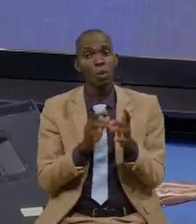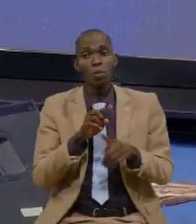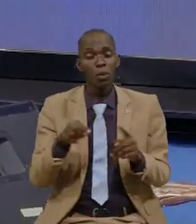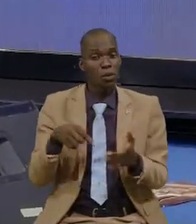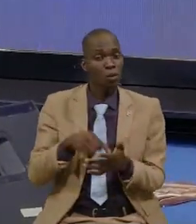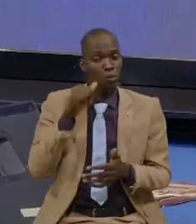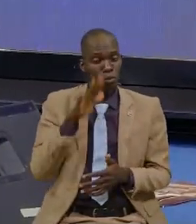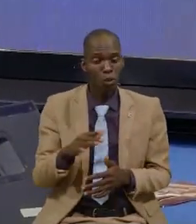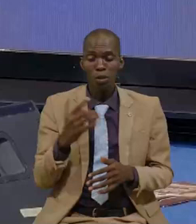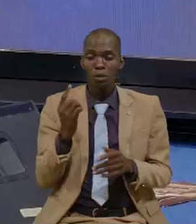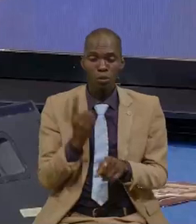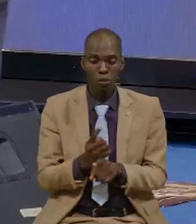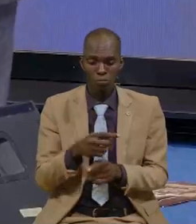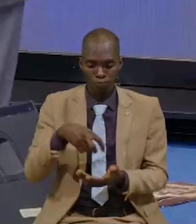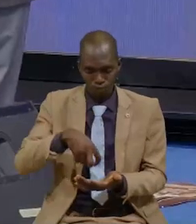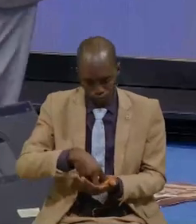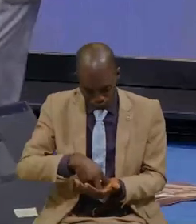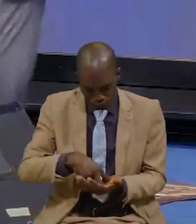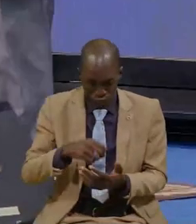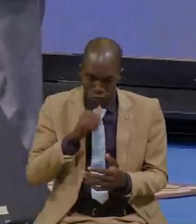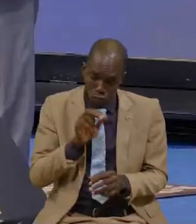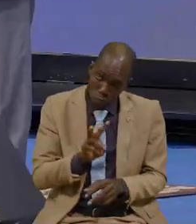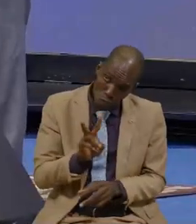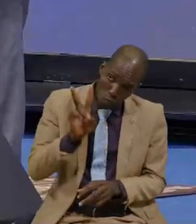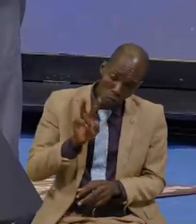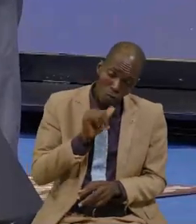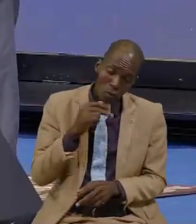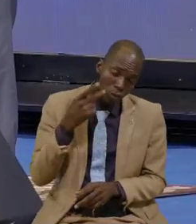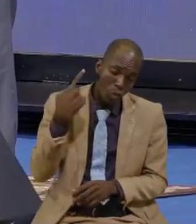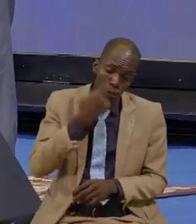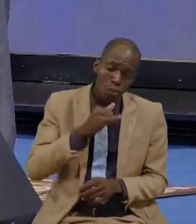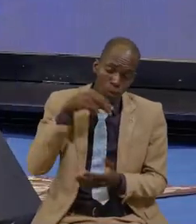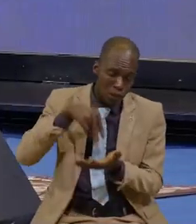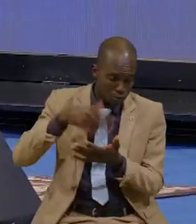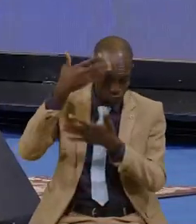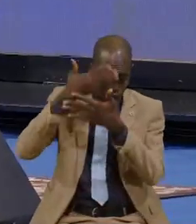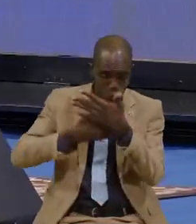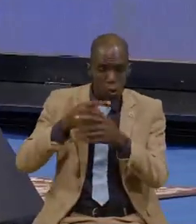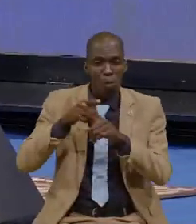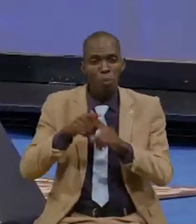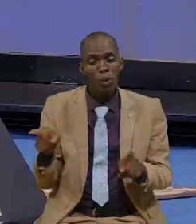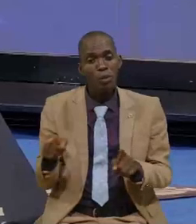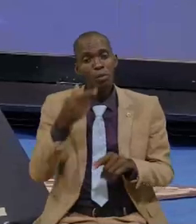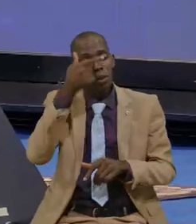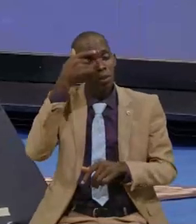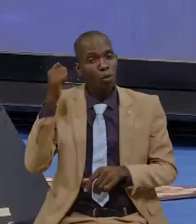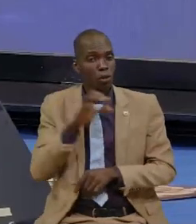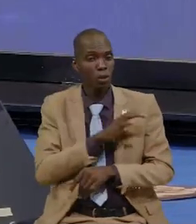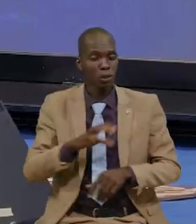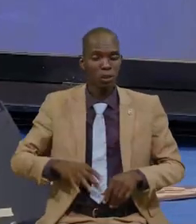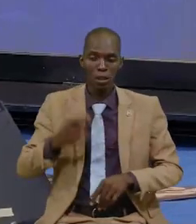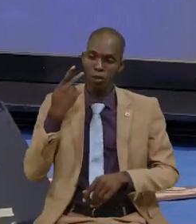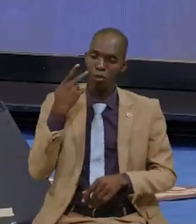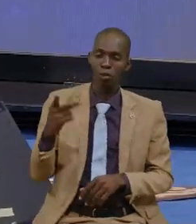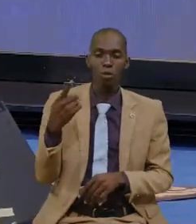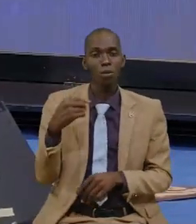que les gens allaient vers Christ. Mais cette femme était courbée, elle ne pouvait pas regarder en haut, voir celui qui est devant lui. Mais parce